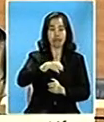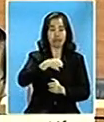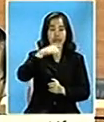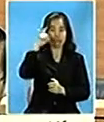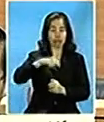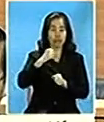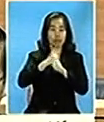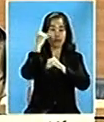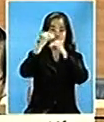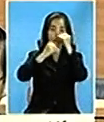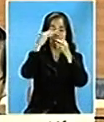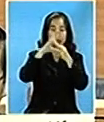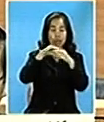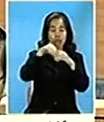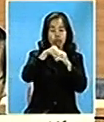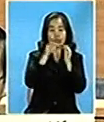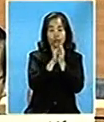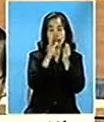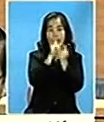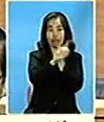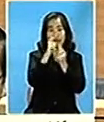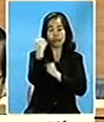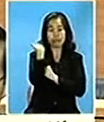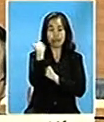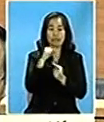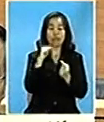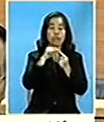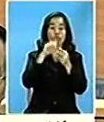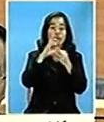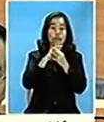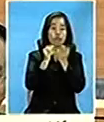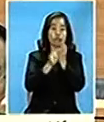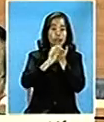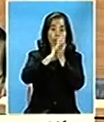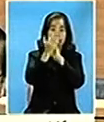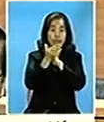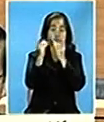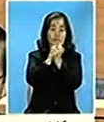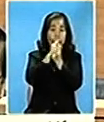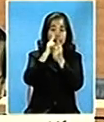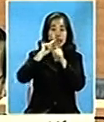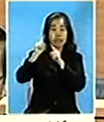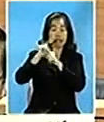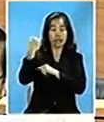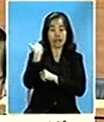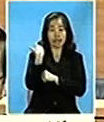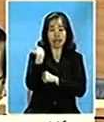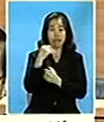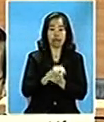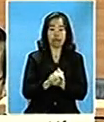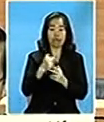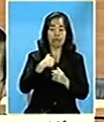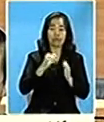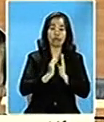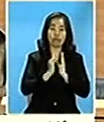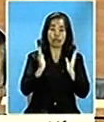การพัฒนาทางสังคมนะคะการปรับรูปแบบการพัฒนาทางสังคมเนี่ยก็อยากจะเรียนกราบเรียนไปที่เรียนขอบคุณท่